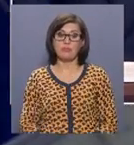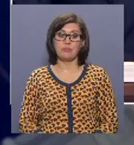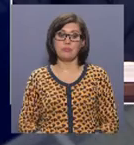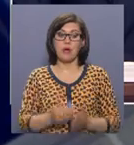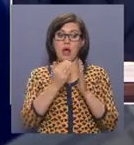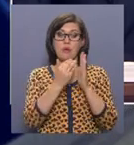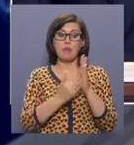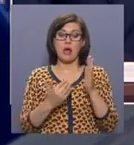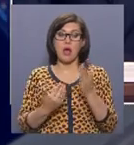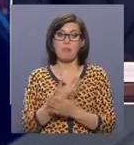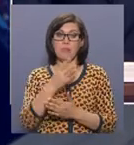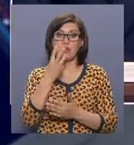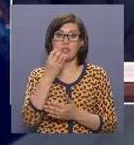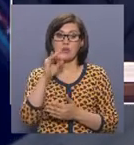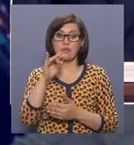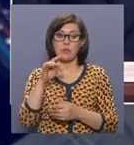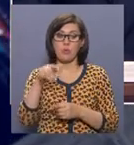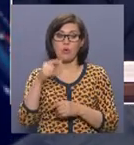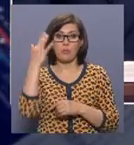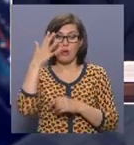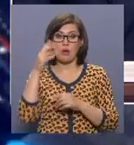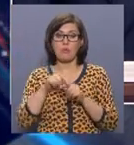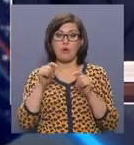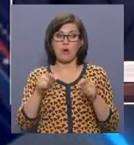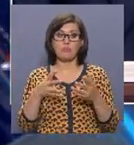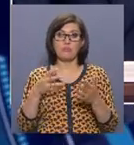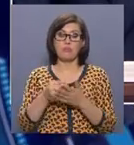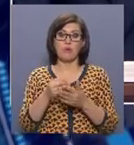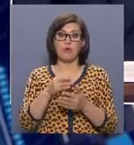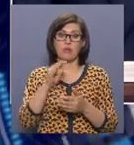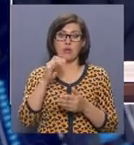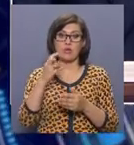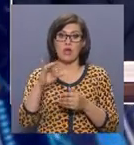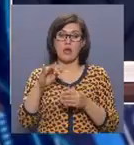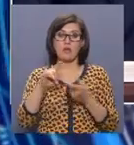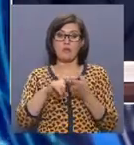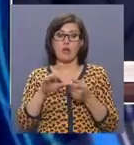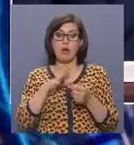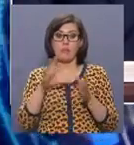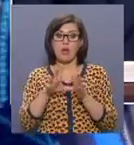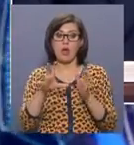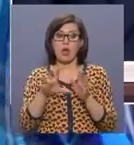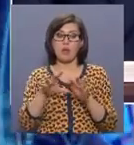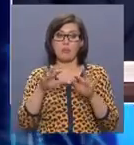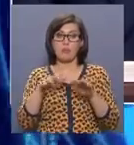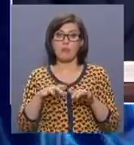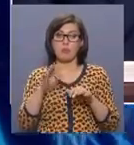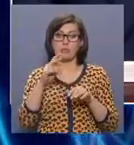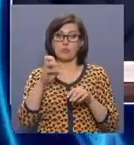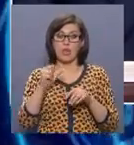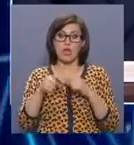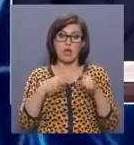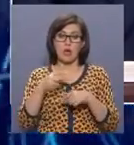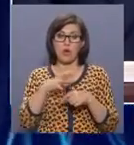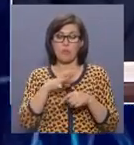Бағдарлама ақпараттарды шифрлап, оның мағынасын ашу үшін төлем сұрайды. Вонна Край вирусы компьютерді электронды пошта арқылы зақымдайды.